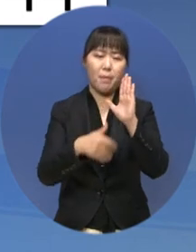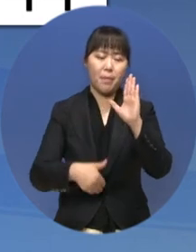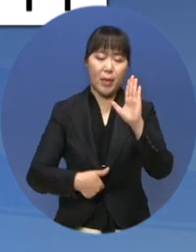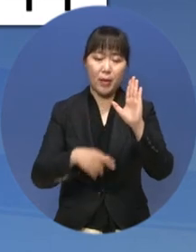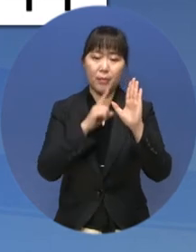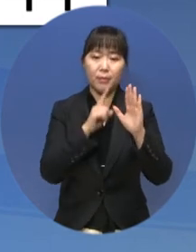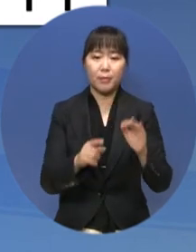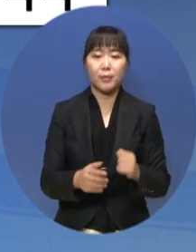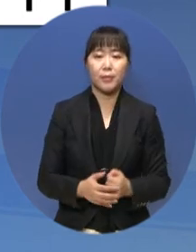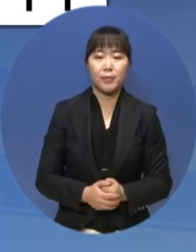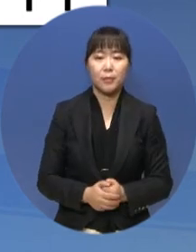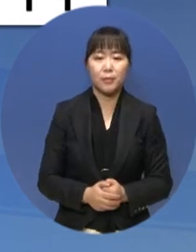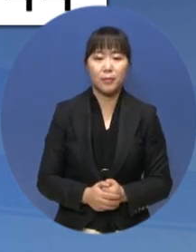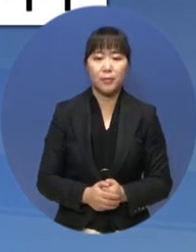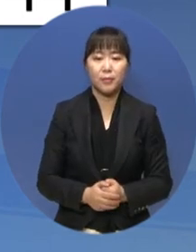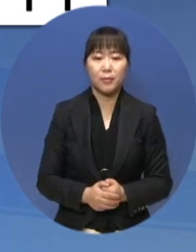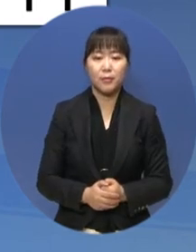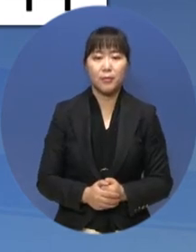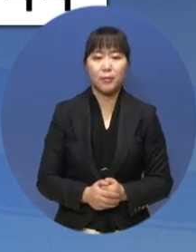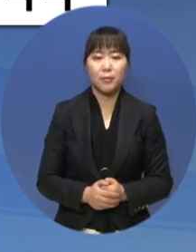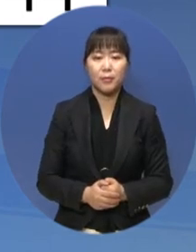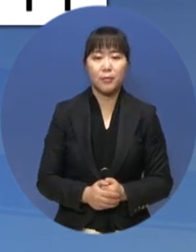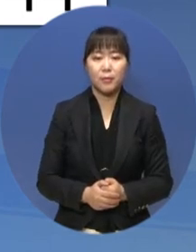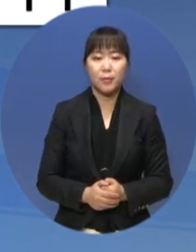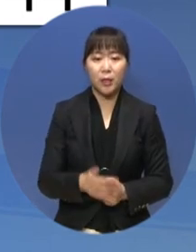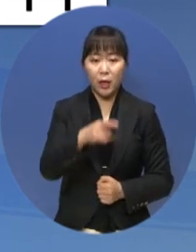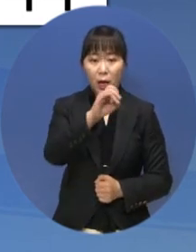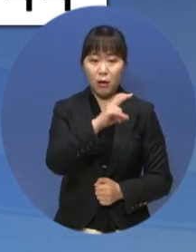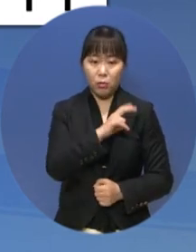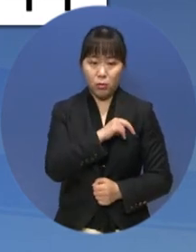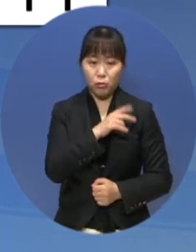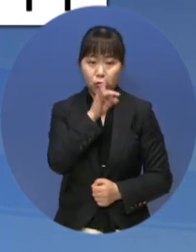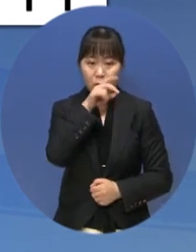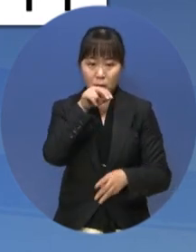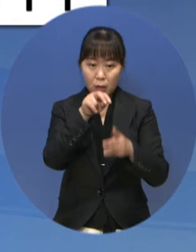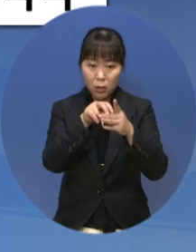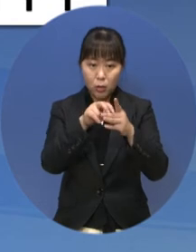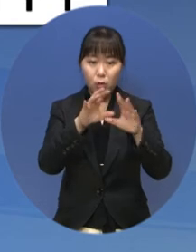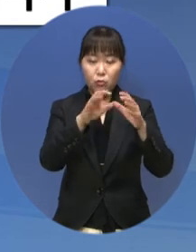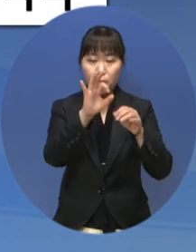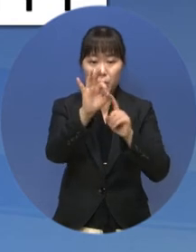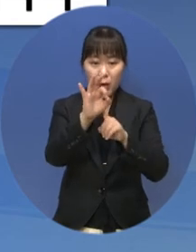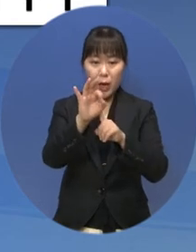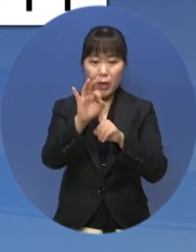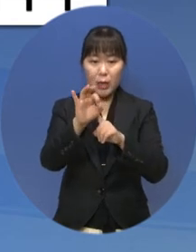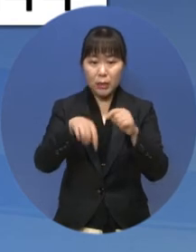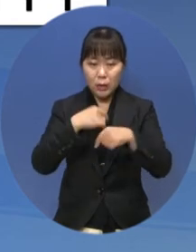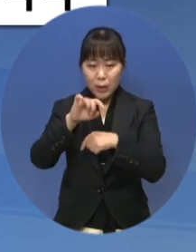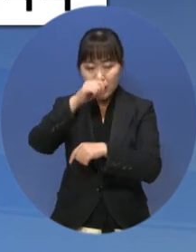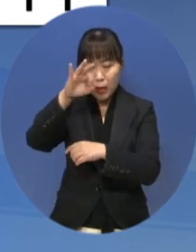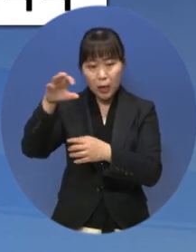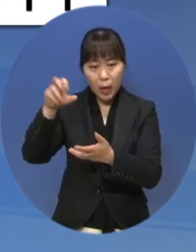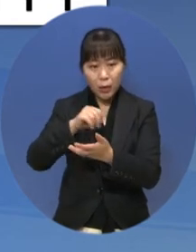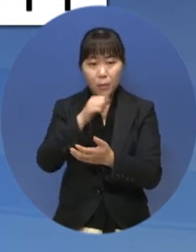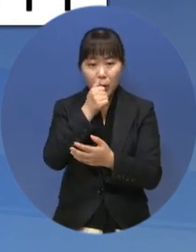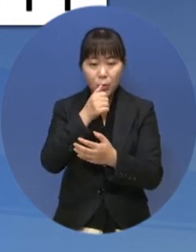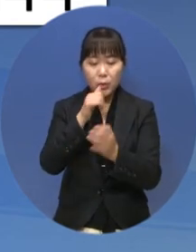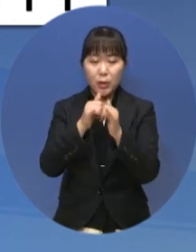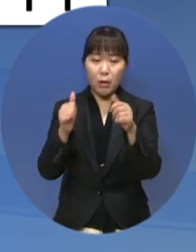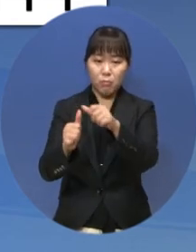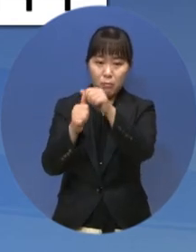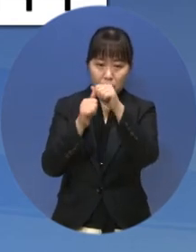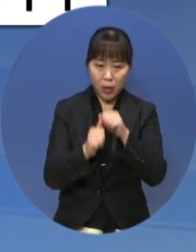있다고 밝혔습니다. 강 의원은 중앙센터의 경우 국비와 자체 예산을 사용해 변호사를 채용하고